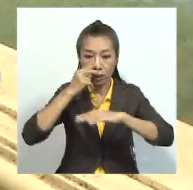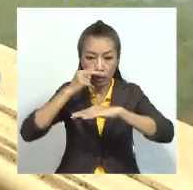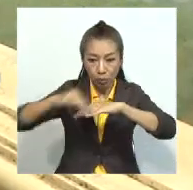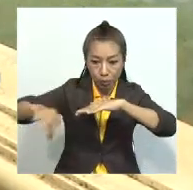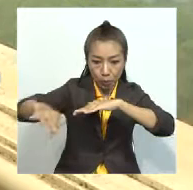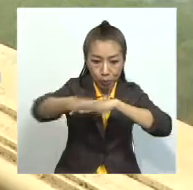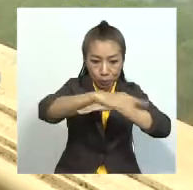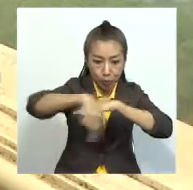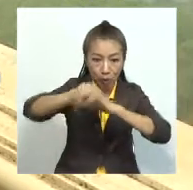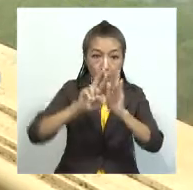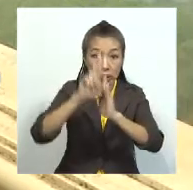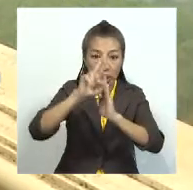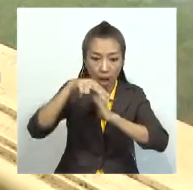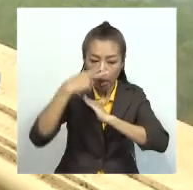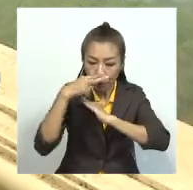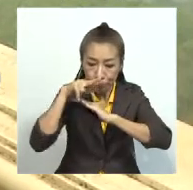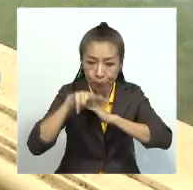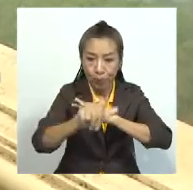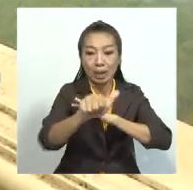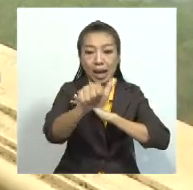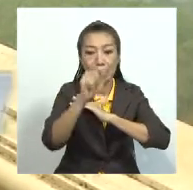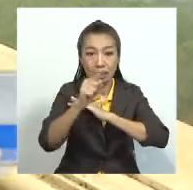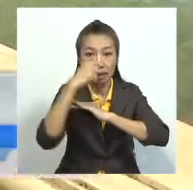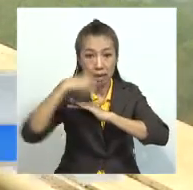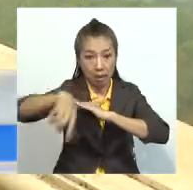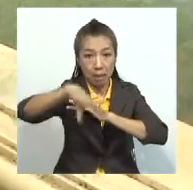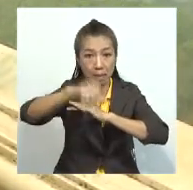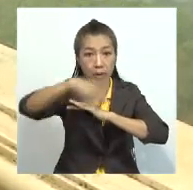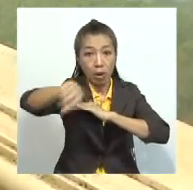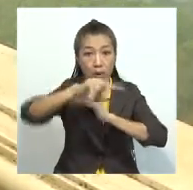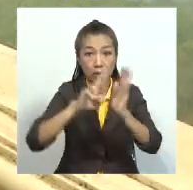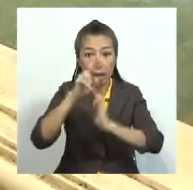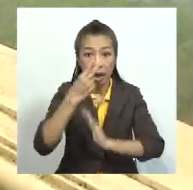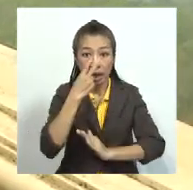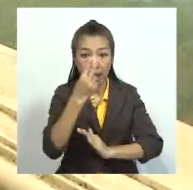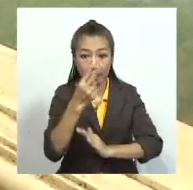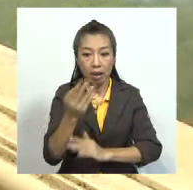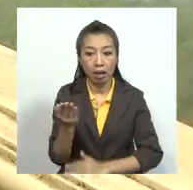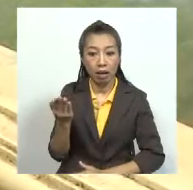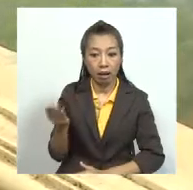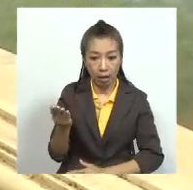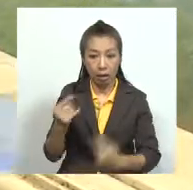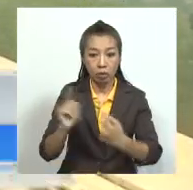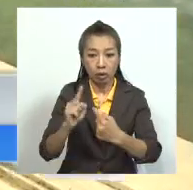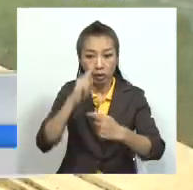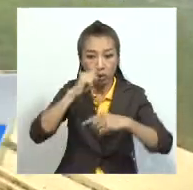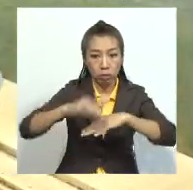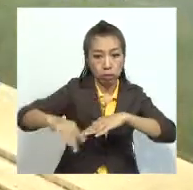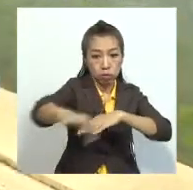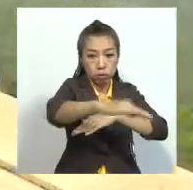องเชียงรายได้นะคะแล้วก็สามารถมองเห็นวิวของเมืองเชียงรายค่ะอย่างภาพที่คุณผู้ชมเห็นด้านหลังตรงนี้นะคะจะเห็น